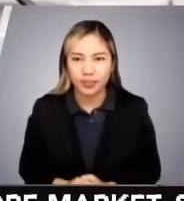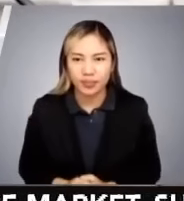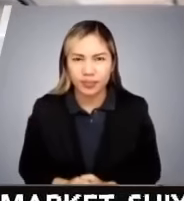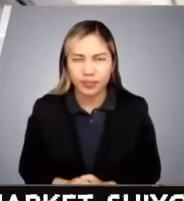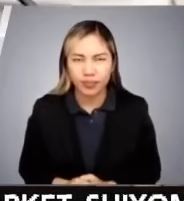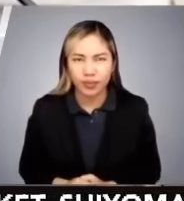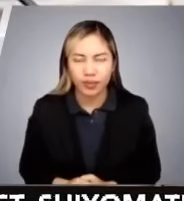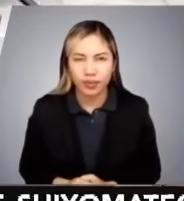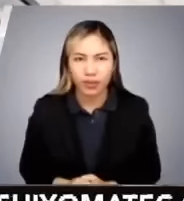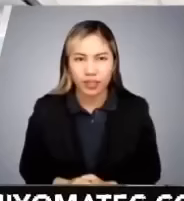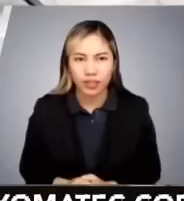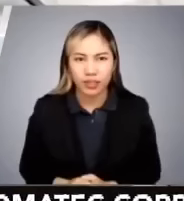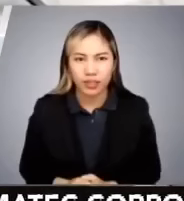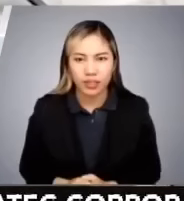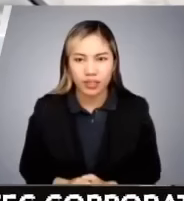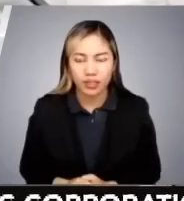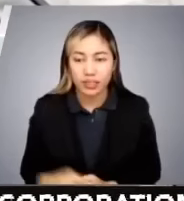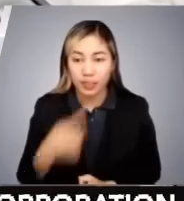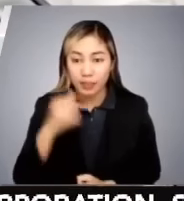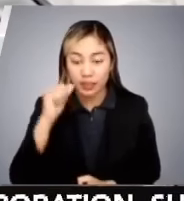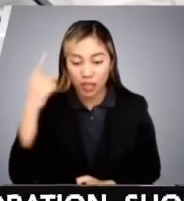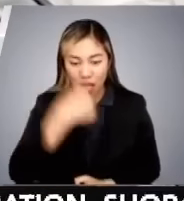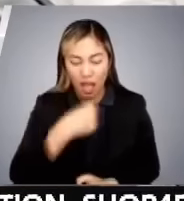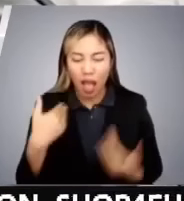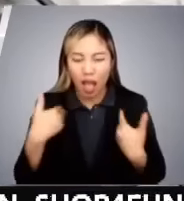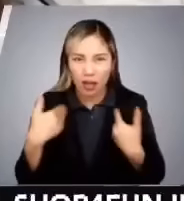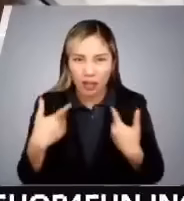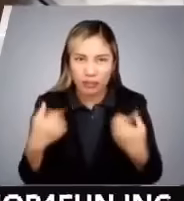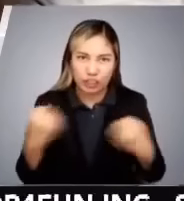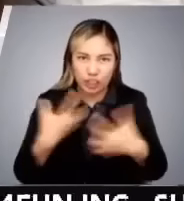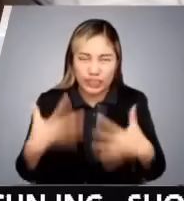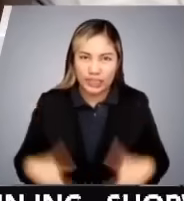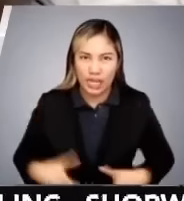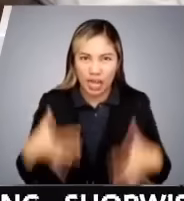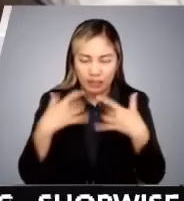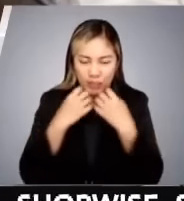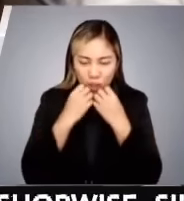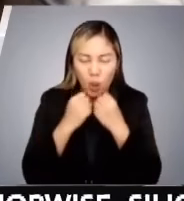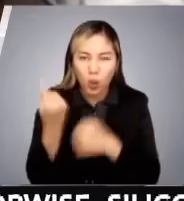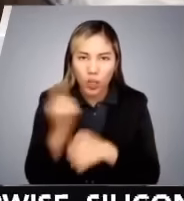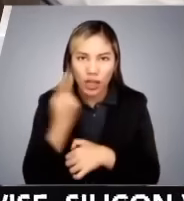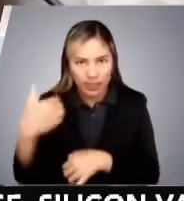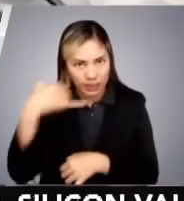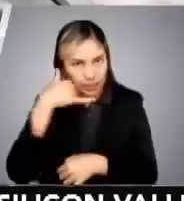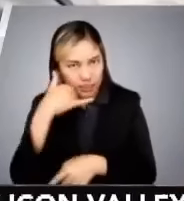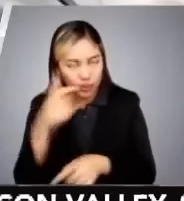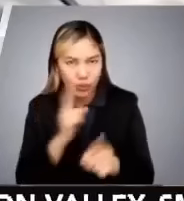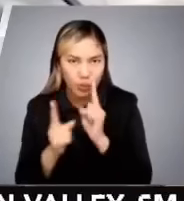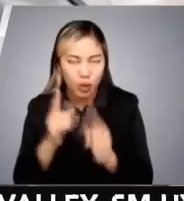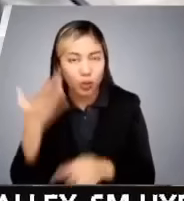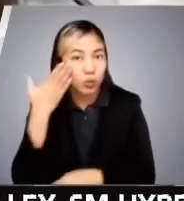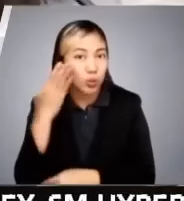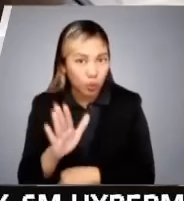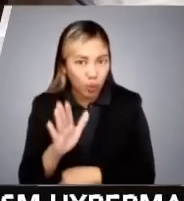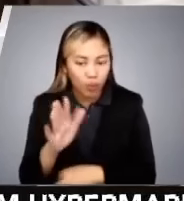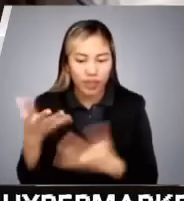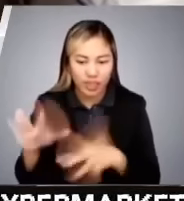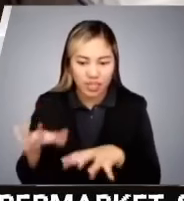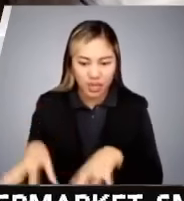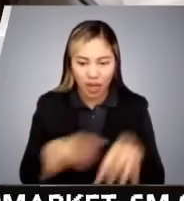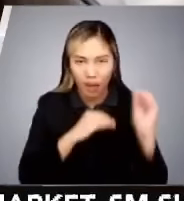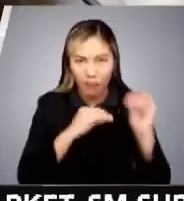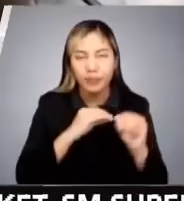ni Go, may mga death threats na umano siya at pwede lang makipag-usap sa cellphone. Kaya hindi rin daw nila alam na nakaalis na sila sa Pilipinas o kung